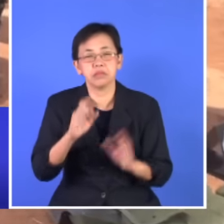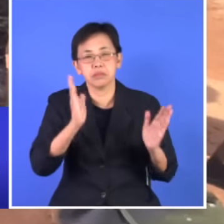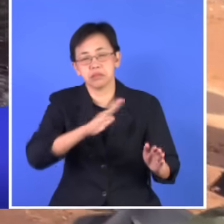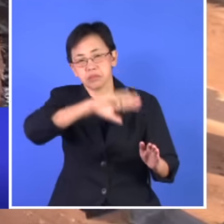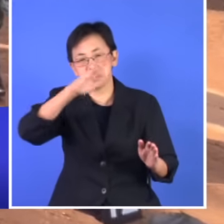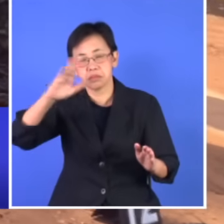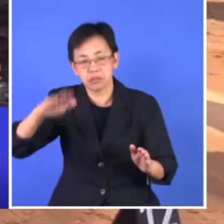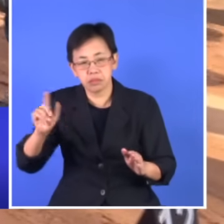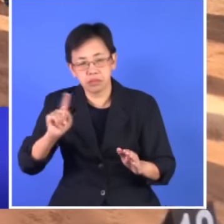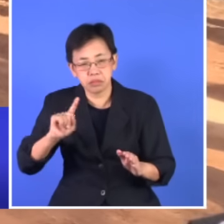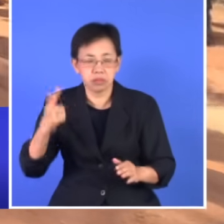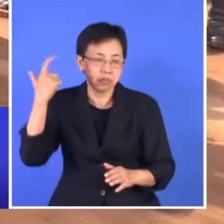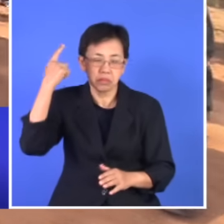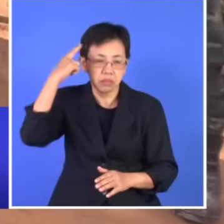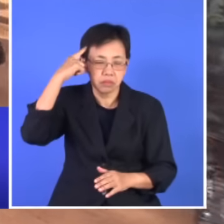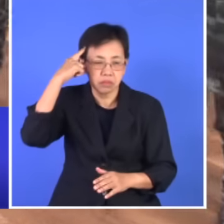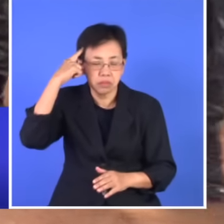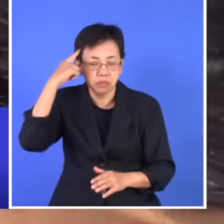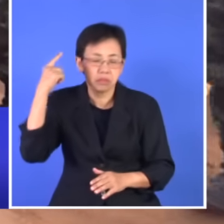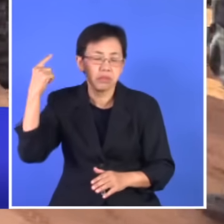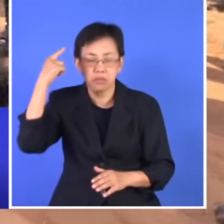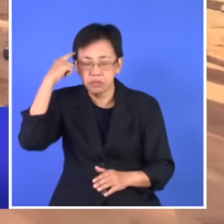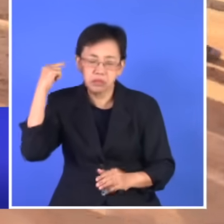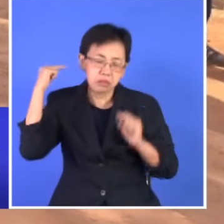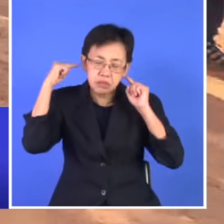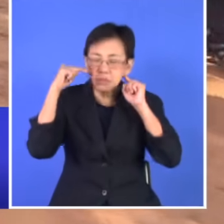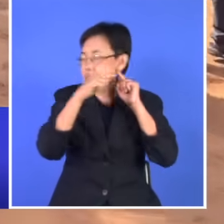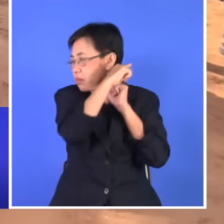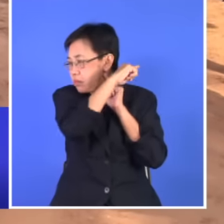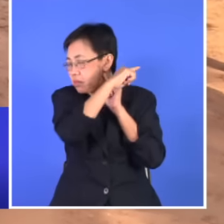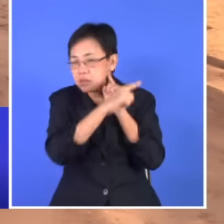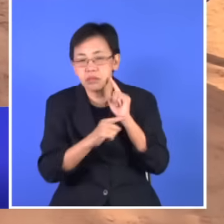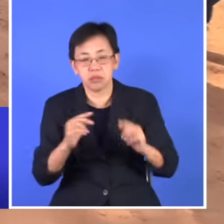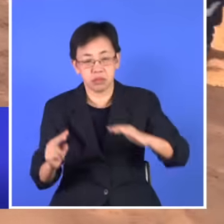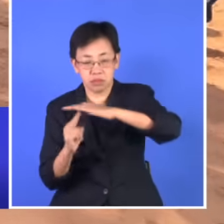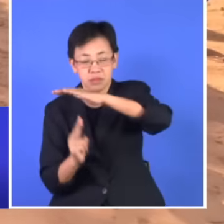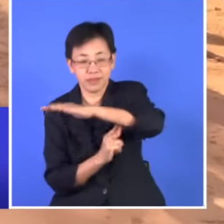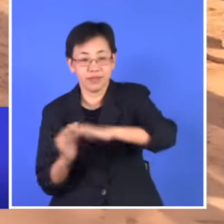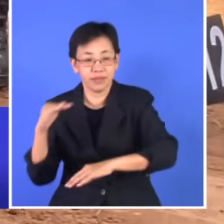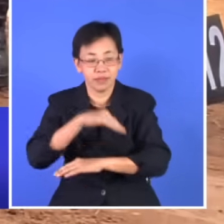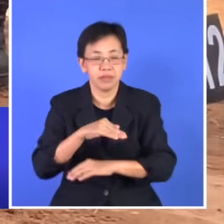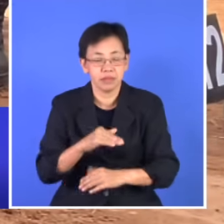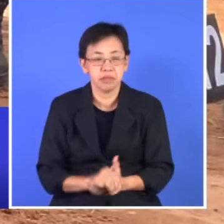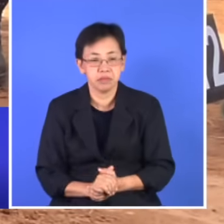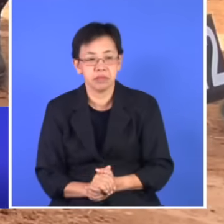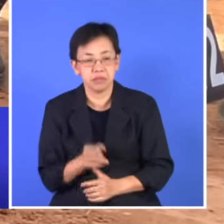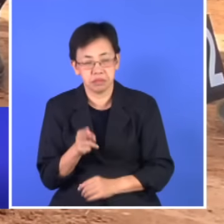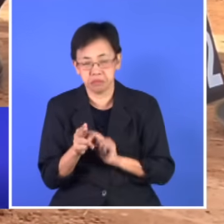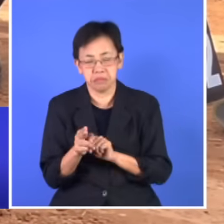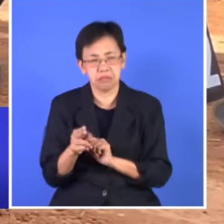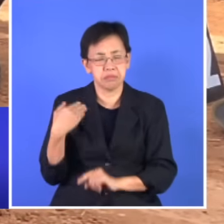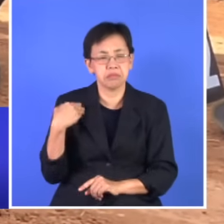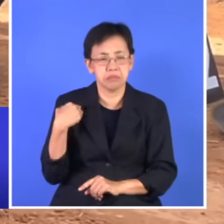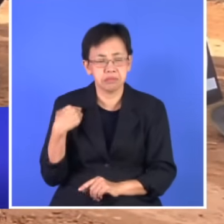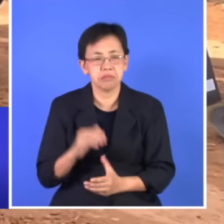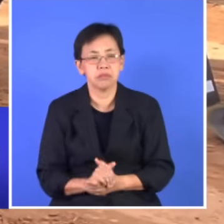ยิงเข้าที่บริเวณศีรษะทะลุนี่กกหูซ้ายเสียชีวิตอยู่ที่บนบริเวณสะพานว่าอย่างงั้นเถอะในมือเนี่ยถือลูกซองยาวอยู่สภาพพร้อมยิงส่วน